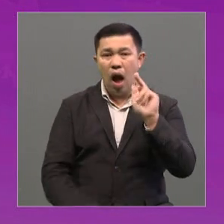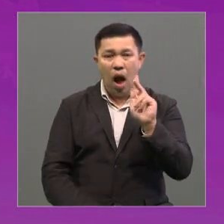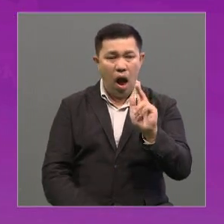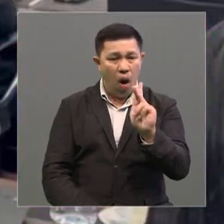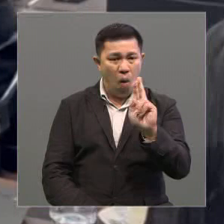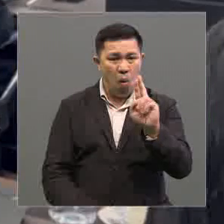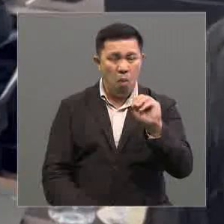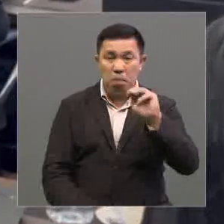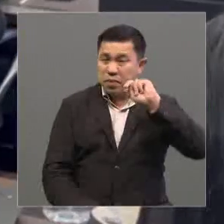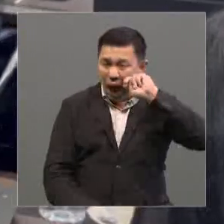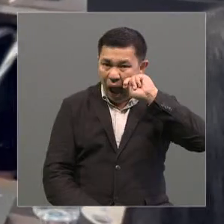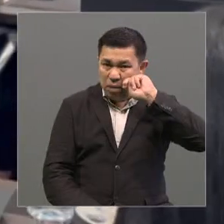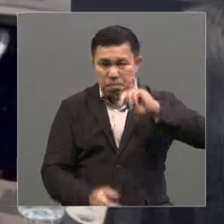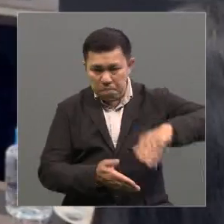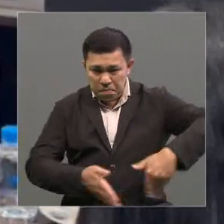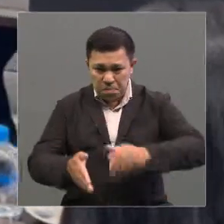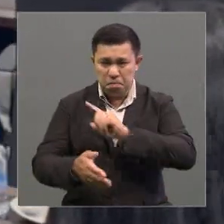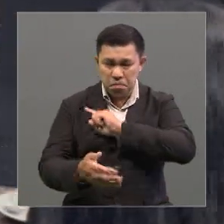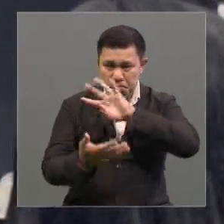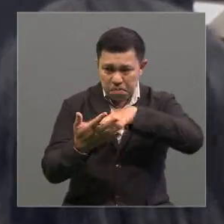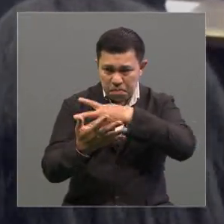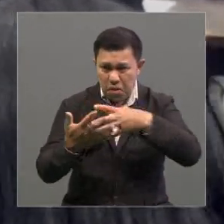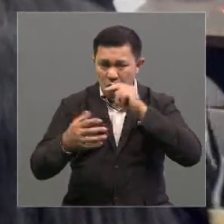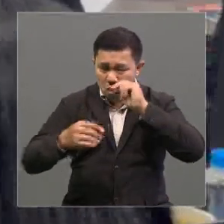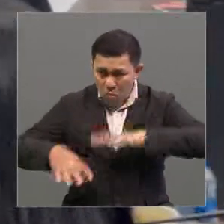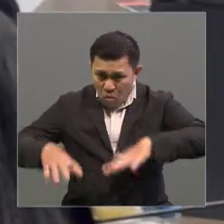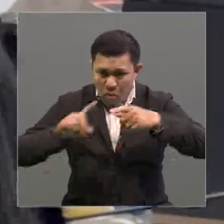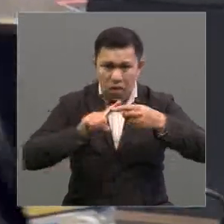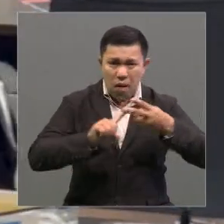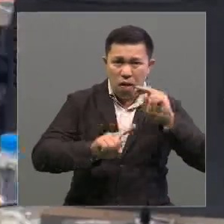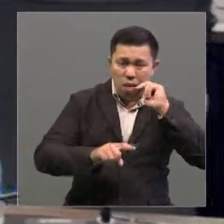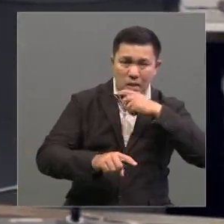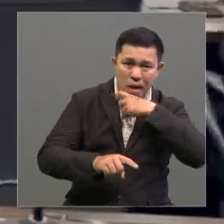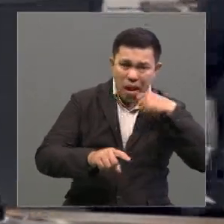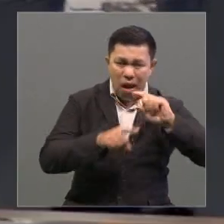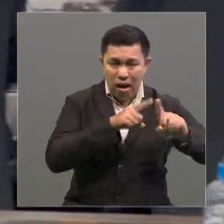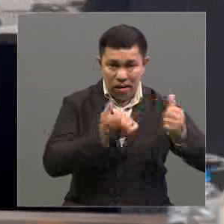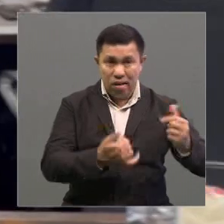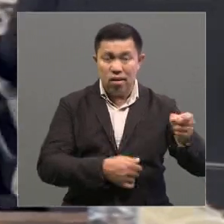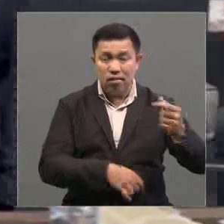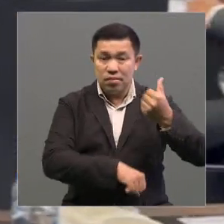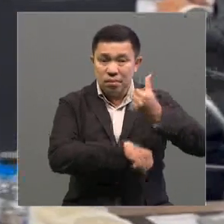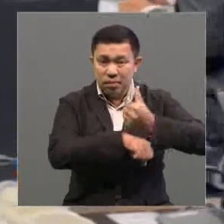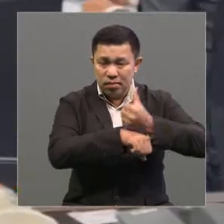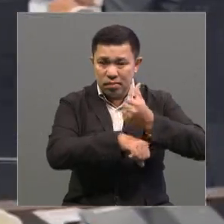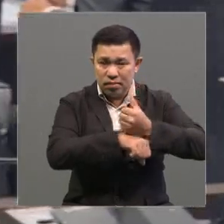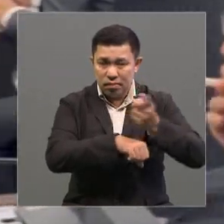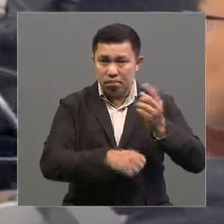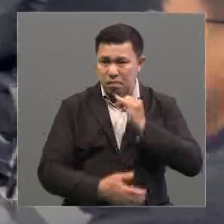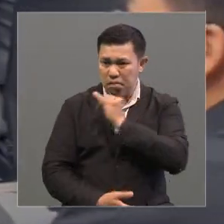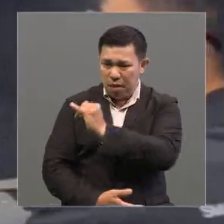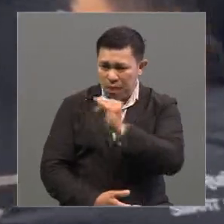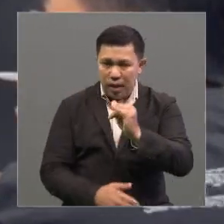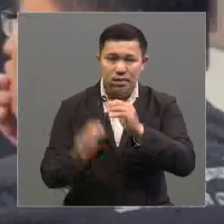ย้ำเลยนะเตรียมมาตรการรับมือน้ำท่วมน้ำแล้งอย่างทันท่วงทีอย่างก่อนหน้านี้เนี่ยร้อยเอกธรรมนัสเขาลงพื้นที่หลายจังหวัดนะ